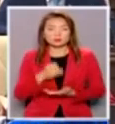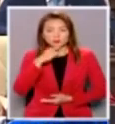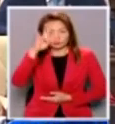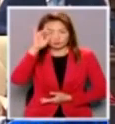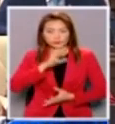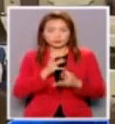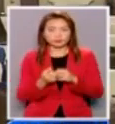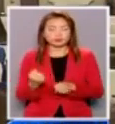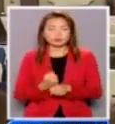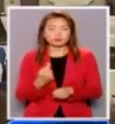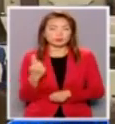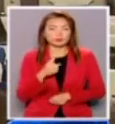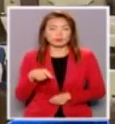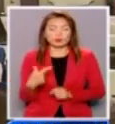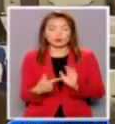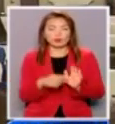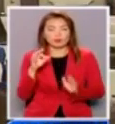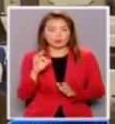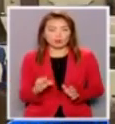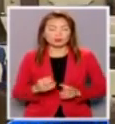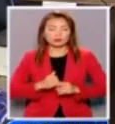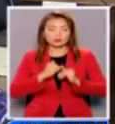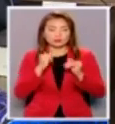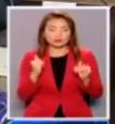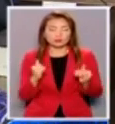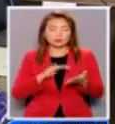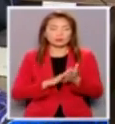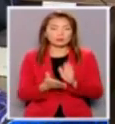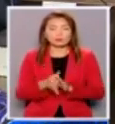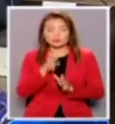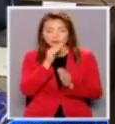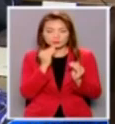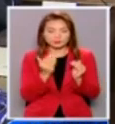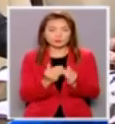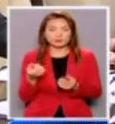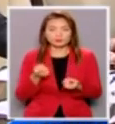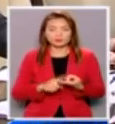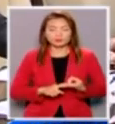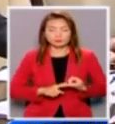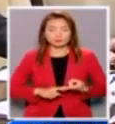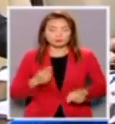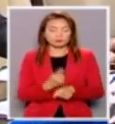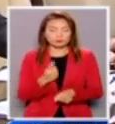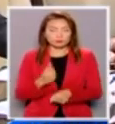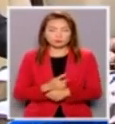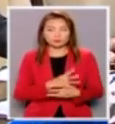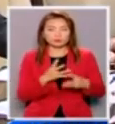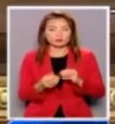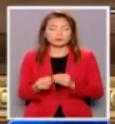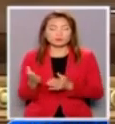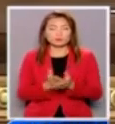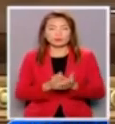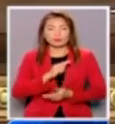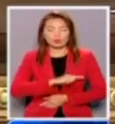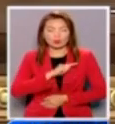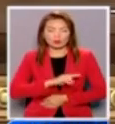жалпы ішкі өнімі 1,7%-ға кеміген. Карантин шаралары мен төтенше жағдай режиміне байланысты шектеулер салдарын қызмет